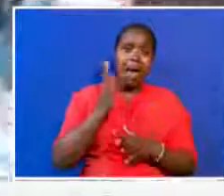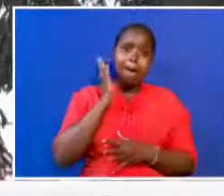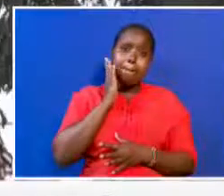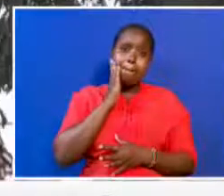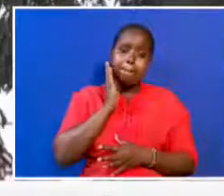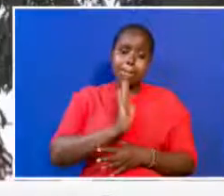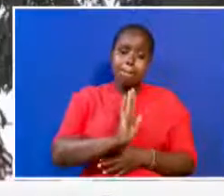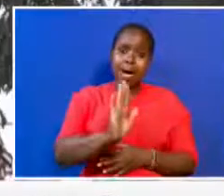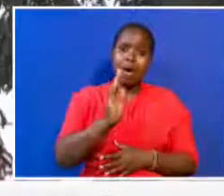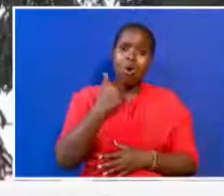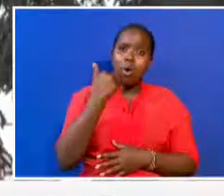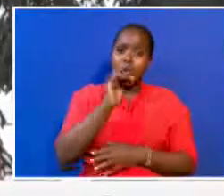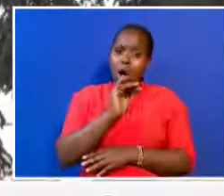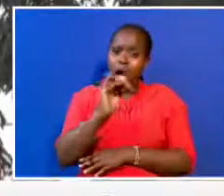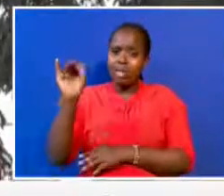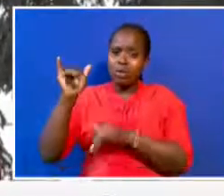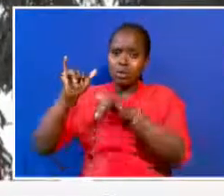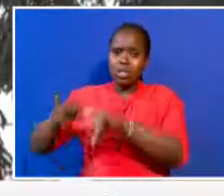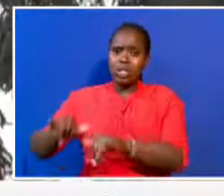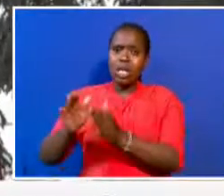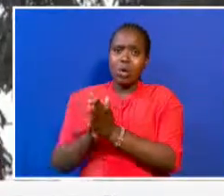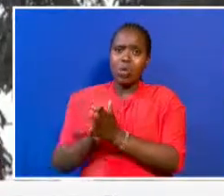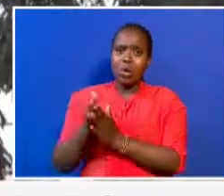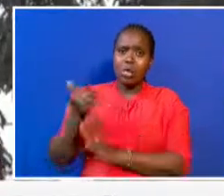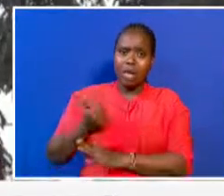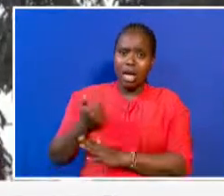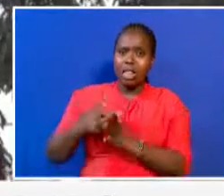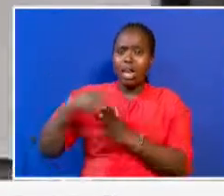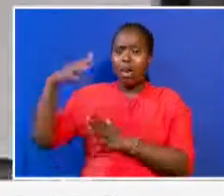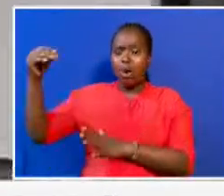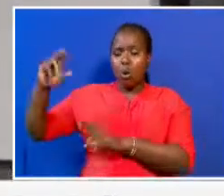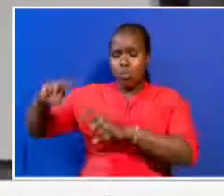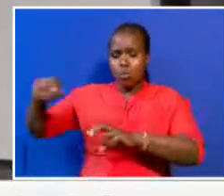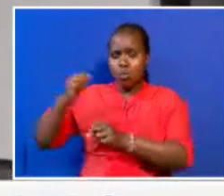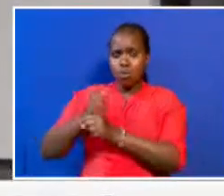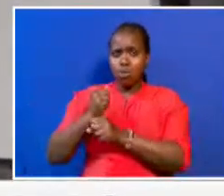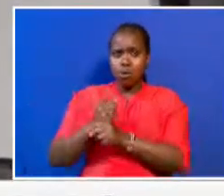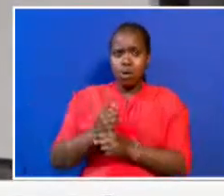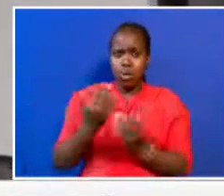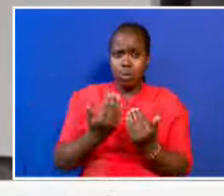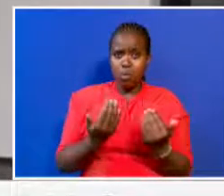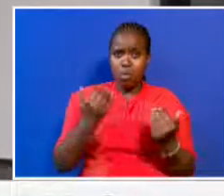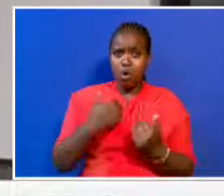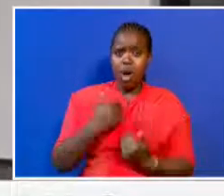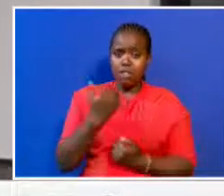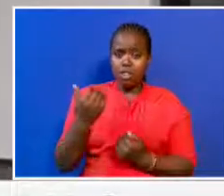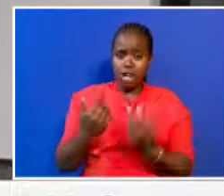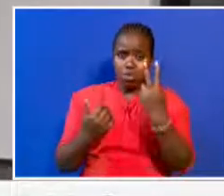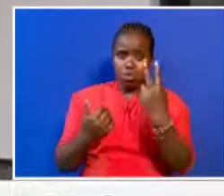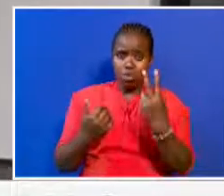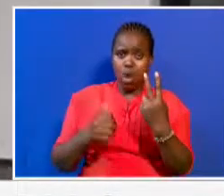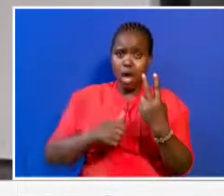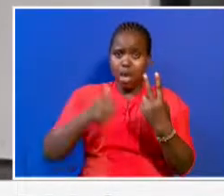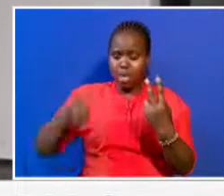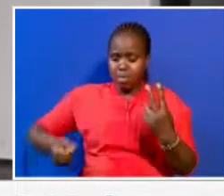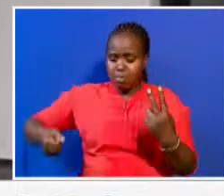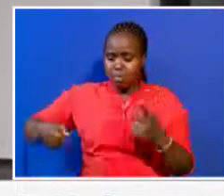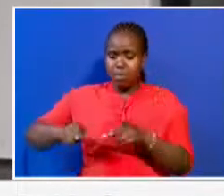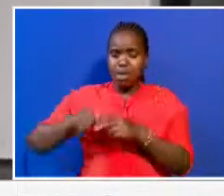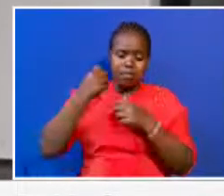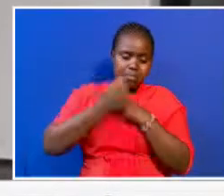mamake aliyemuomba kukaa na Michelle ili aweze kwenda kufanya kibarua. Alikuwa na watoto wawili, mmoja amebeba na mwingine